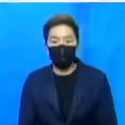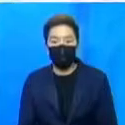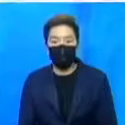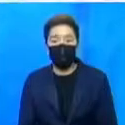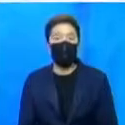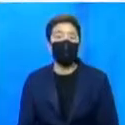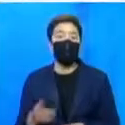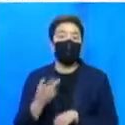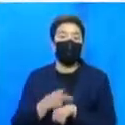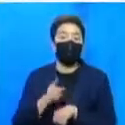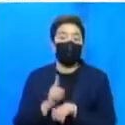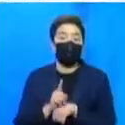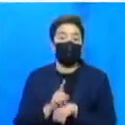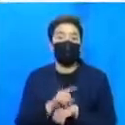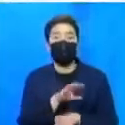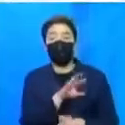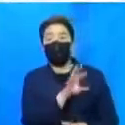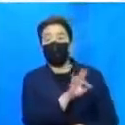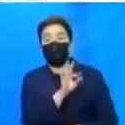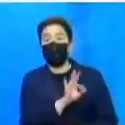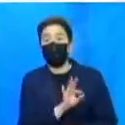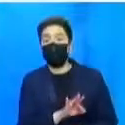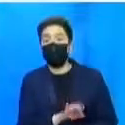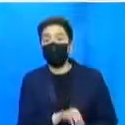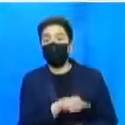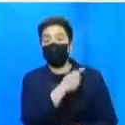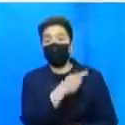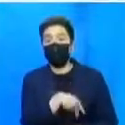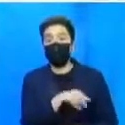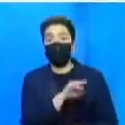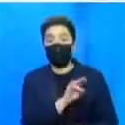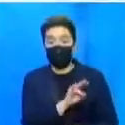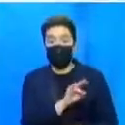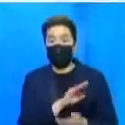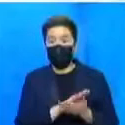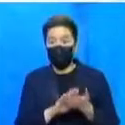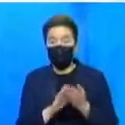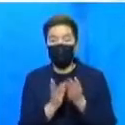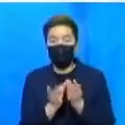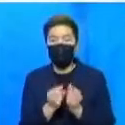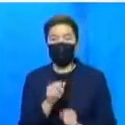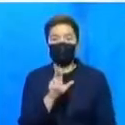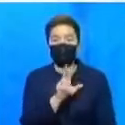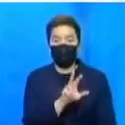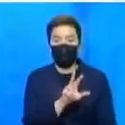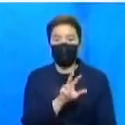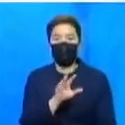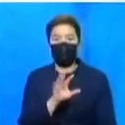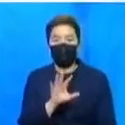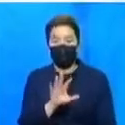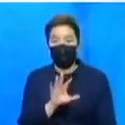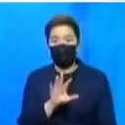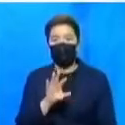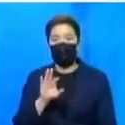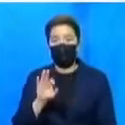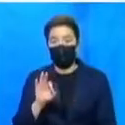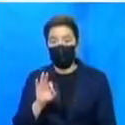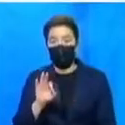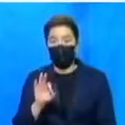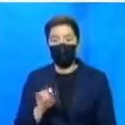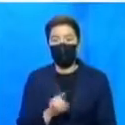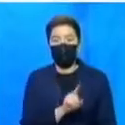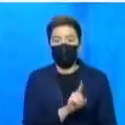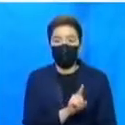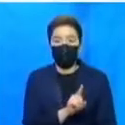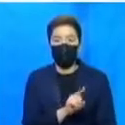ประธานกรรมการได้สุ่มเลือกกล่องบรรจุลูกบอลครบทั้ง7กล่องค่ะได้แก่กล่องหมายเลข3 5 9